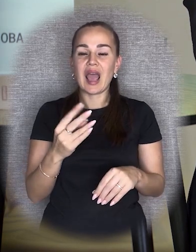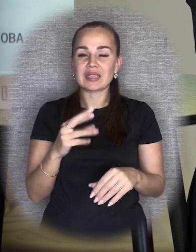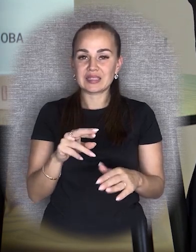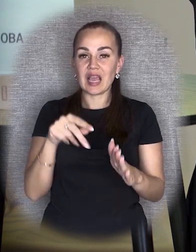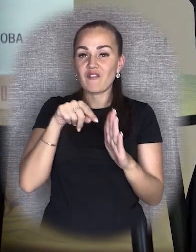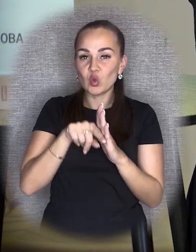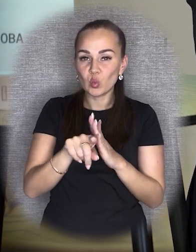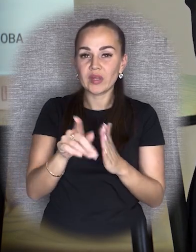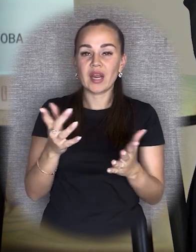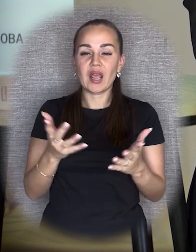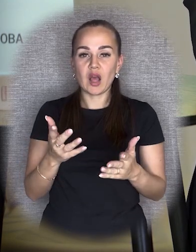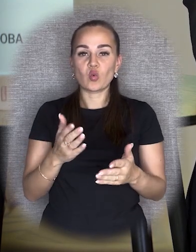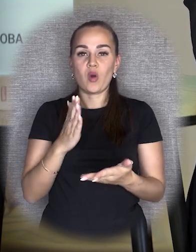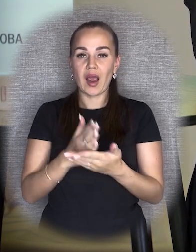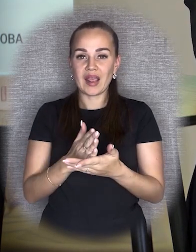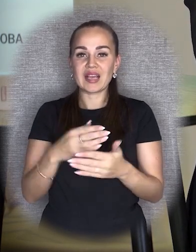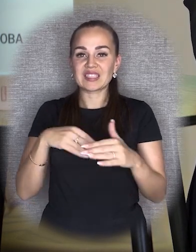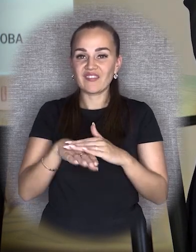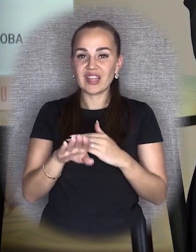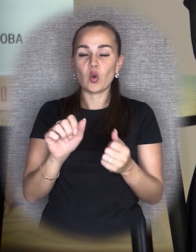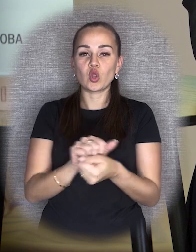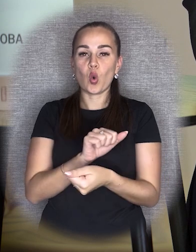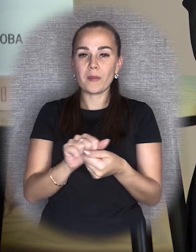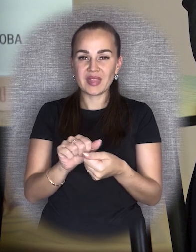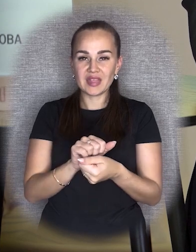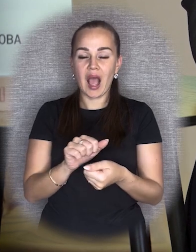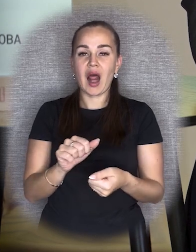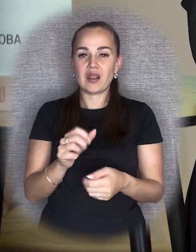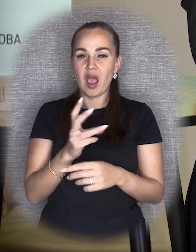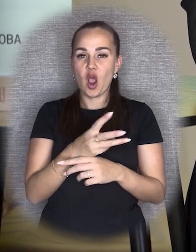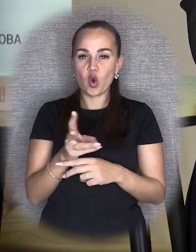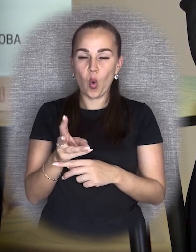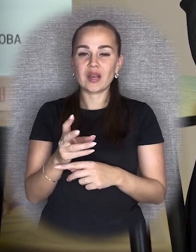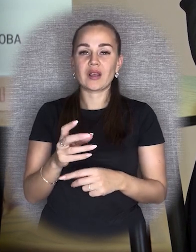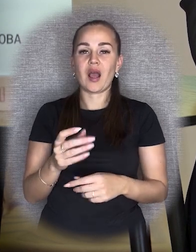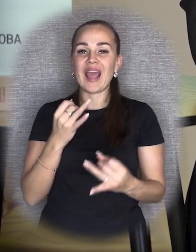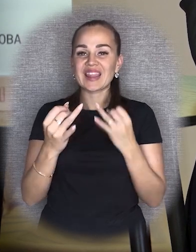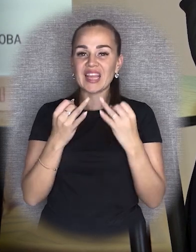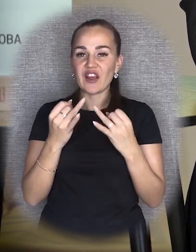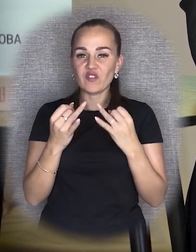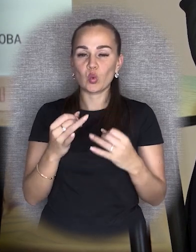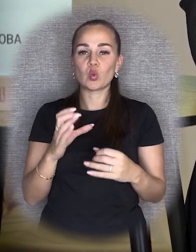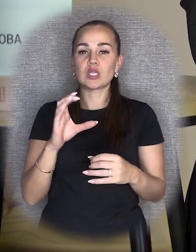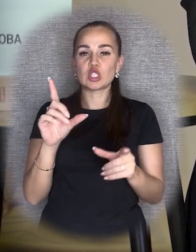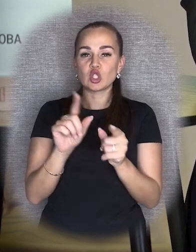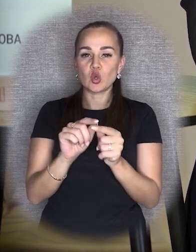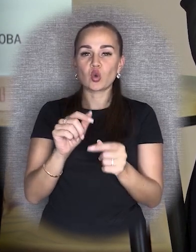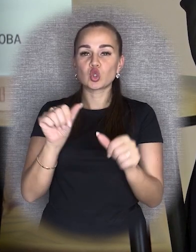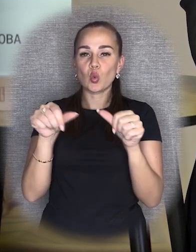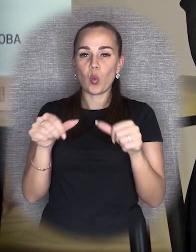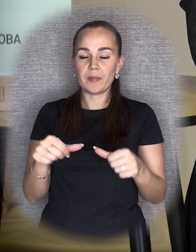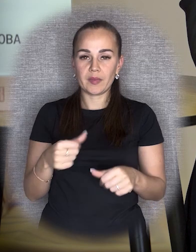которой видео, документальная хроника, интервью со скульпторами. И